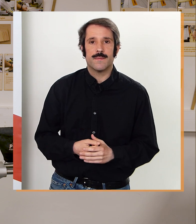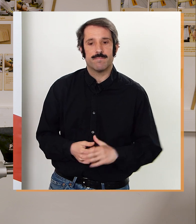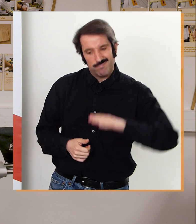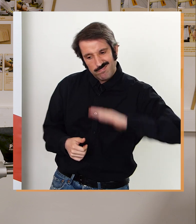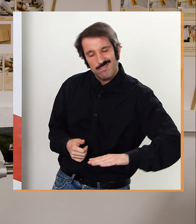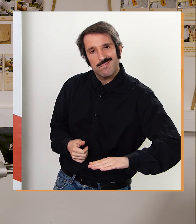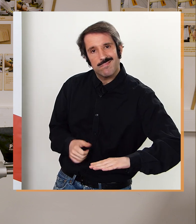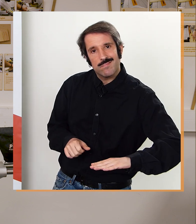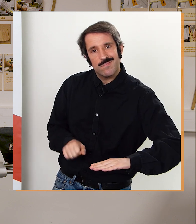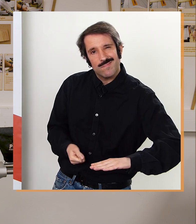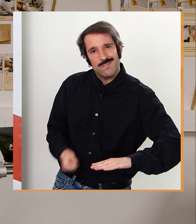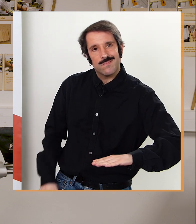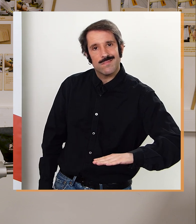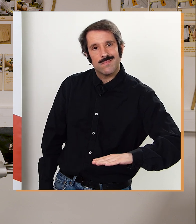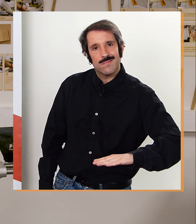molette.